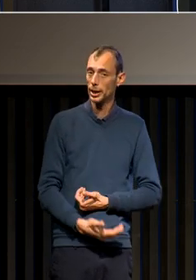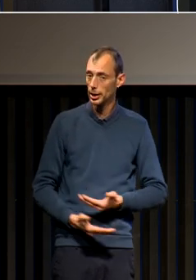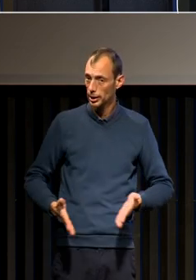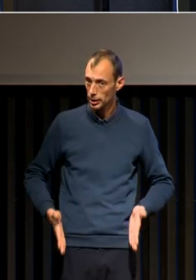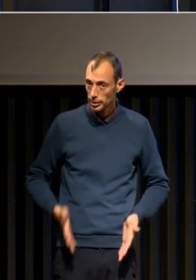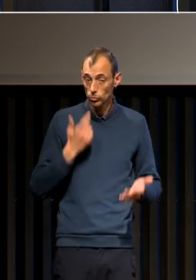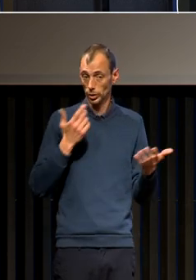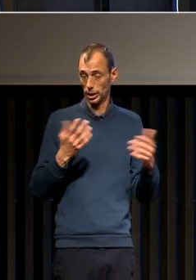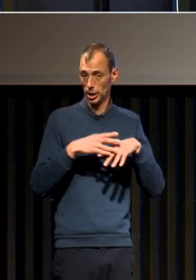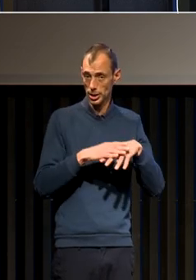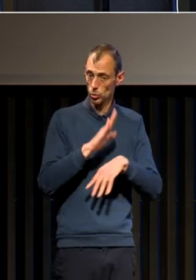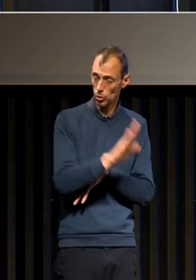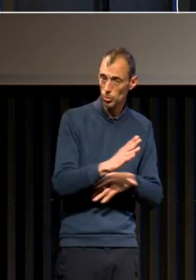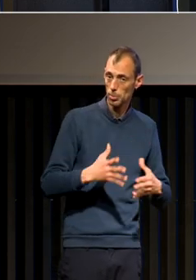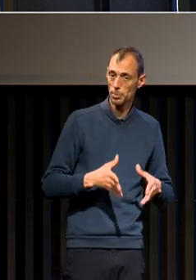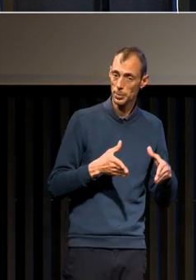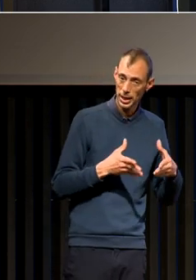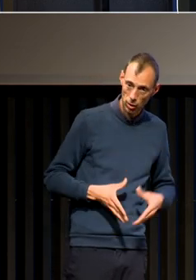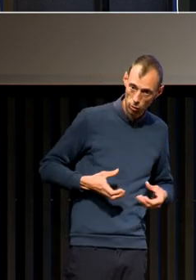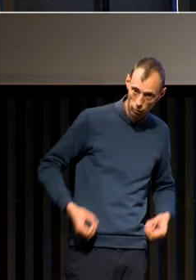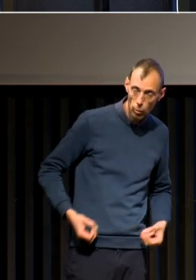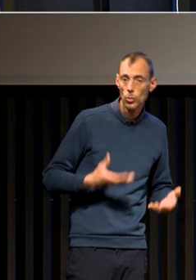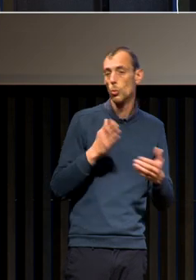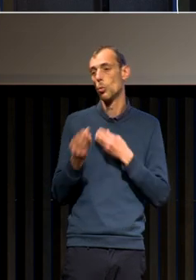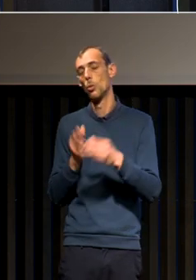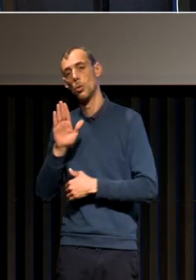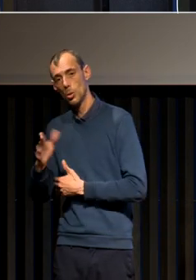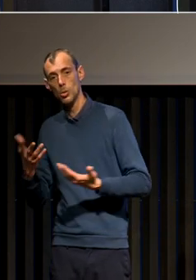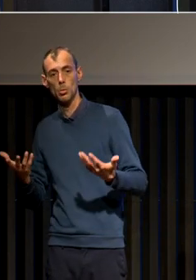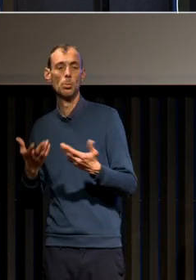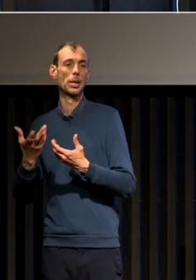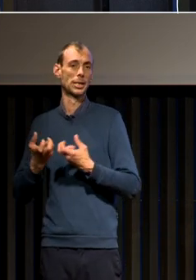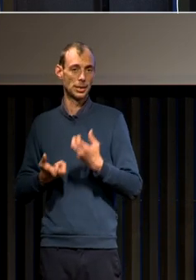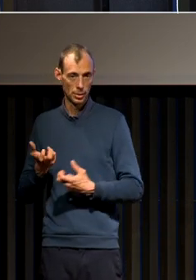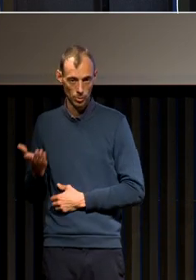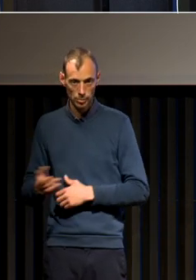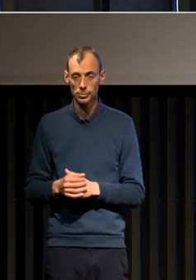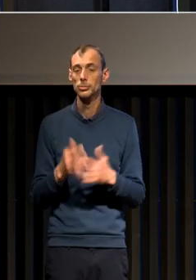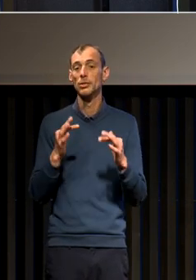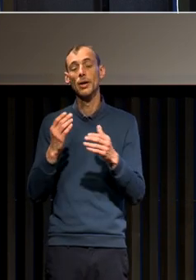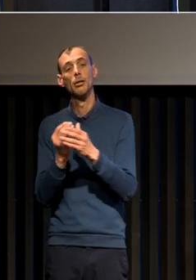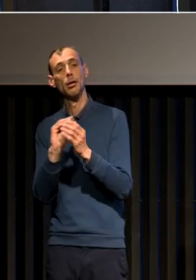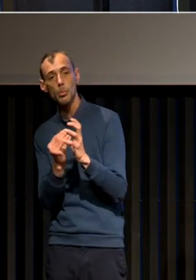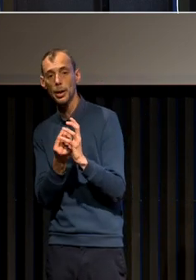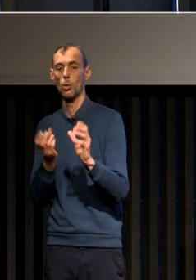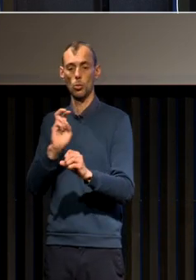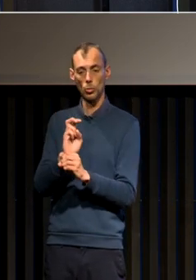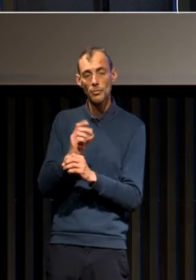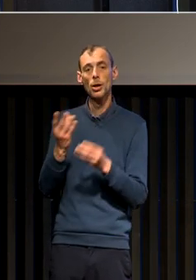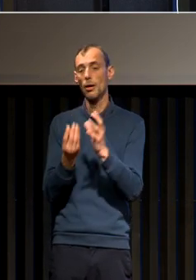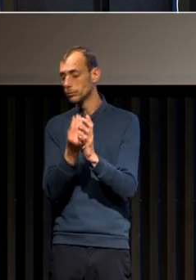tissus ovariens, des tissus testiculaires, la conservation des embryons, le transfert d'embryons